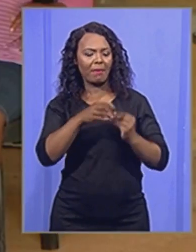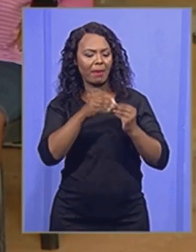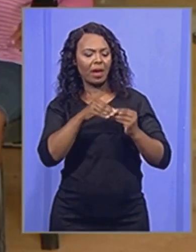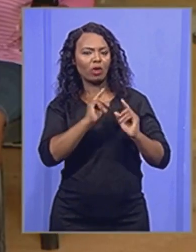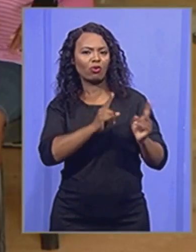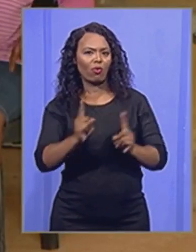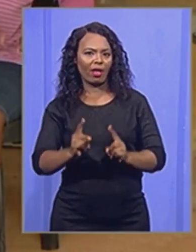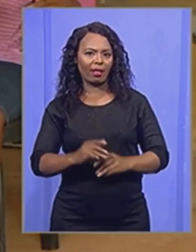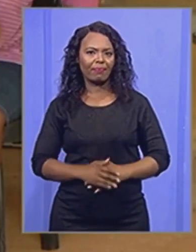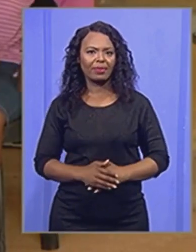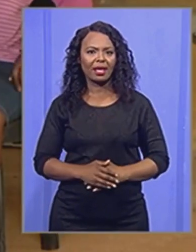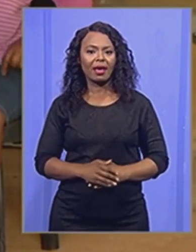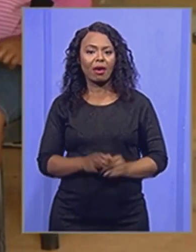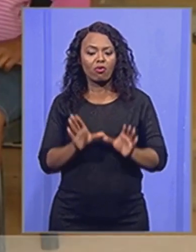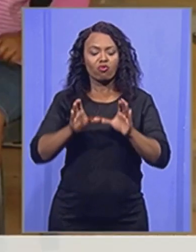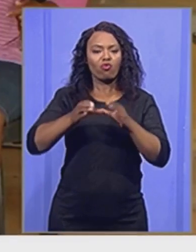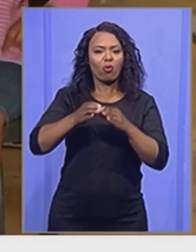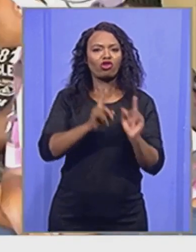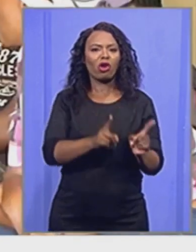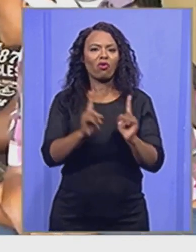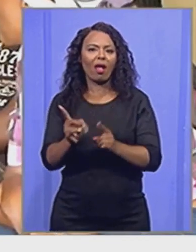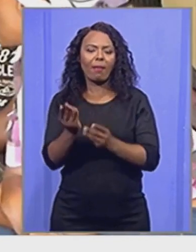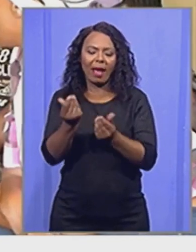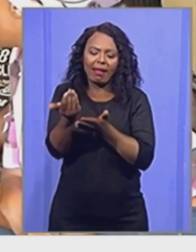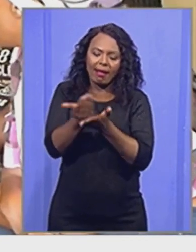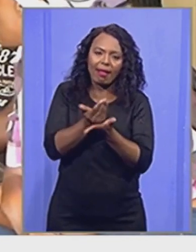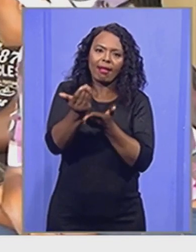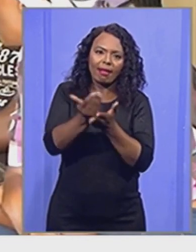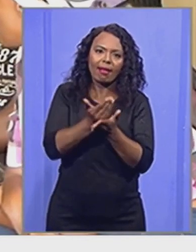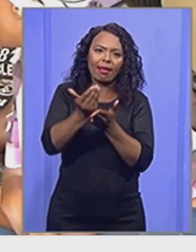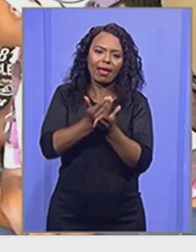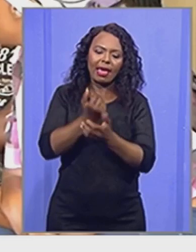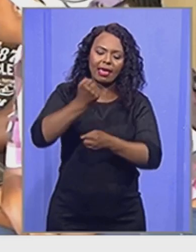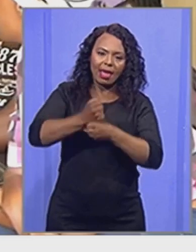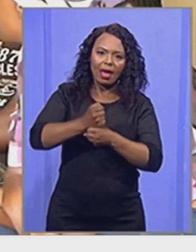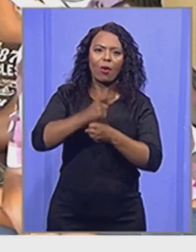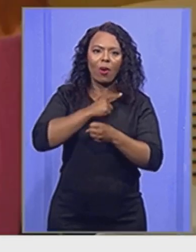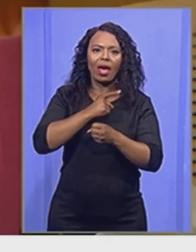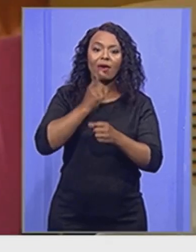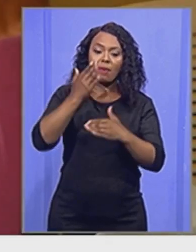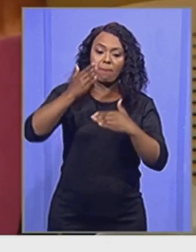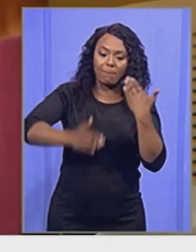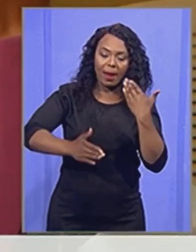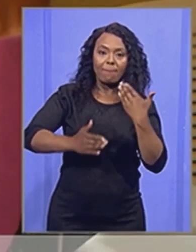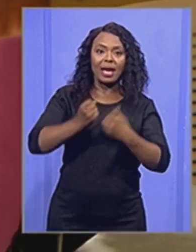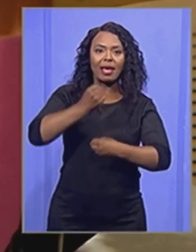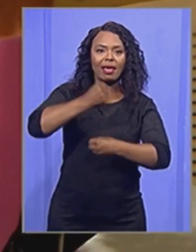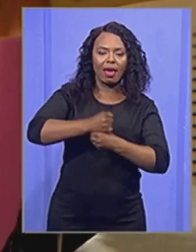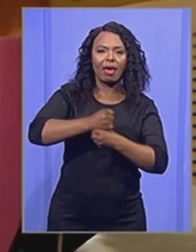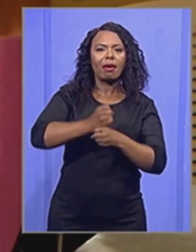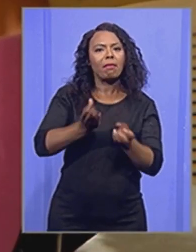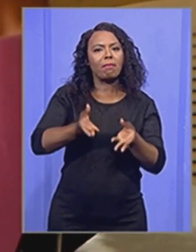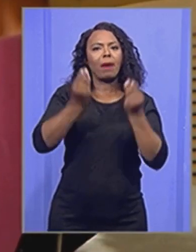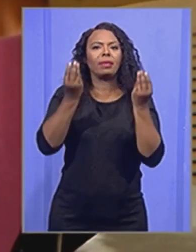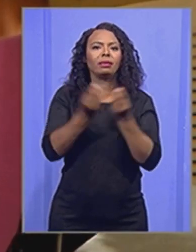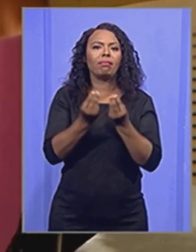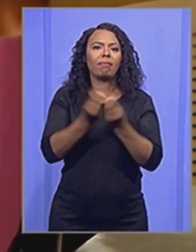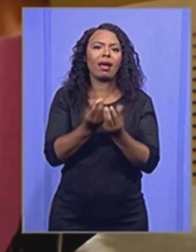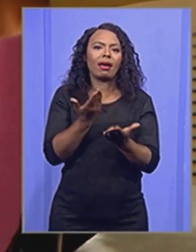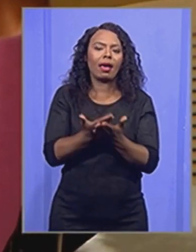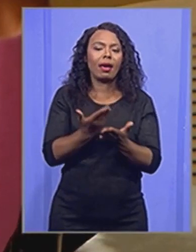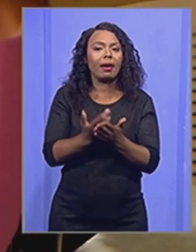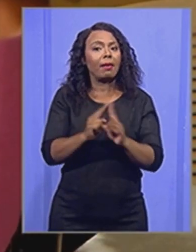ba be ba ipolokela masheleng bjale ka mohlwa gore ba kgone go kotula mo sehleng se. Ditoro tša bona ka masheleng a di